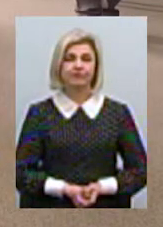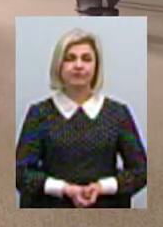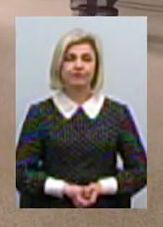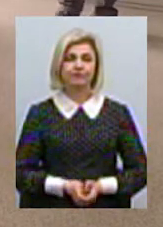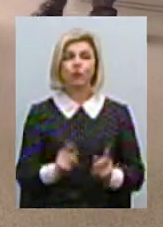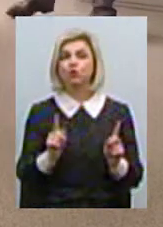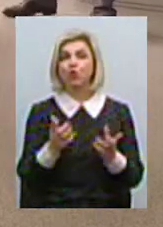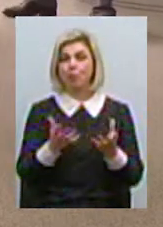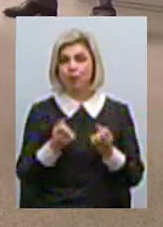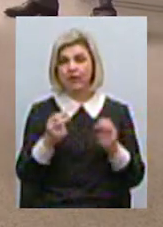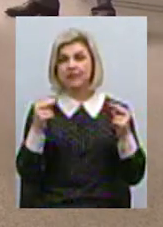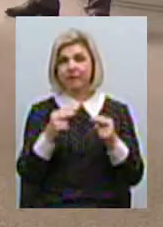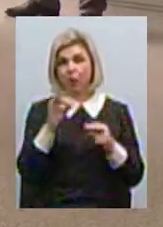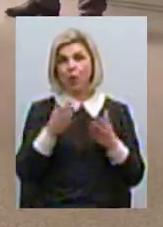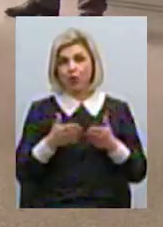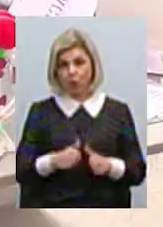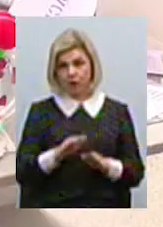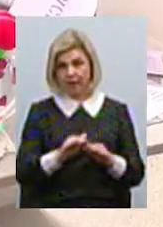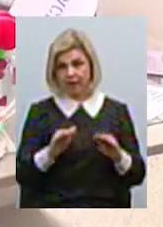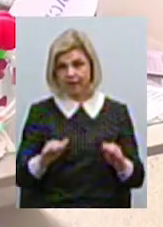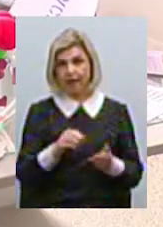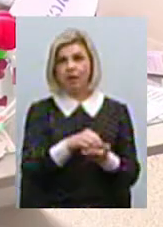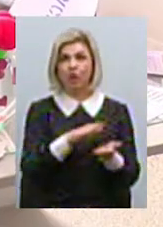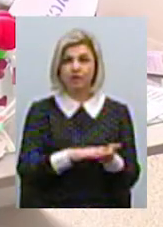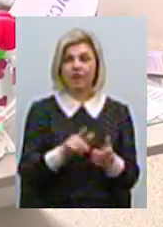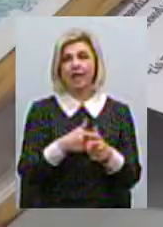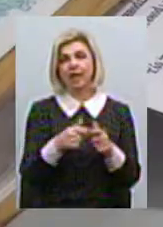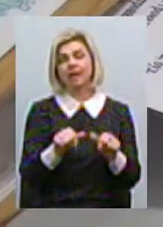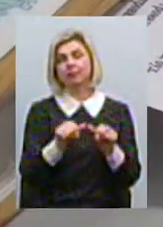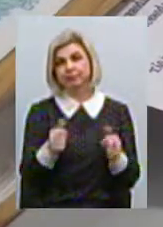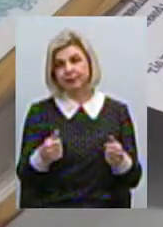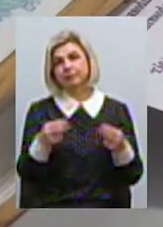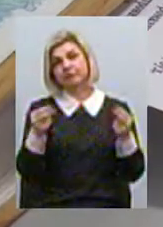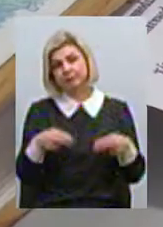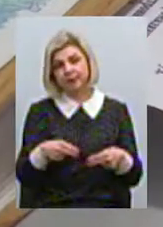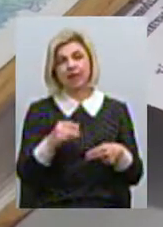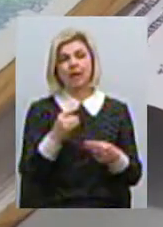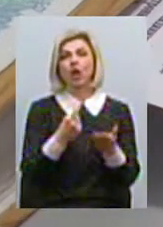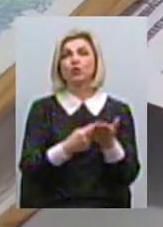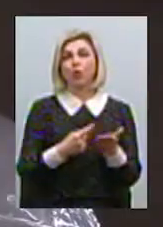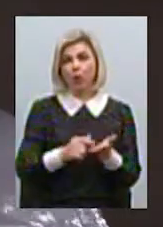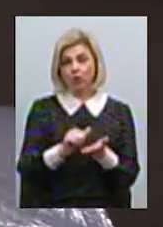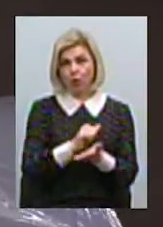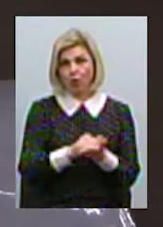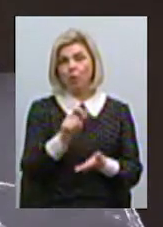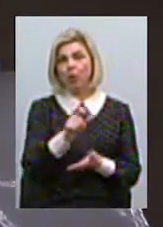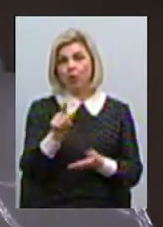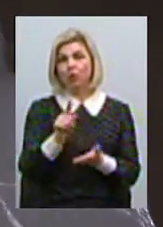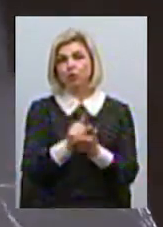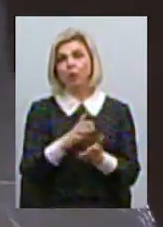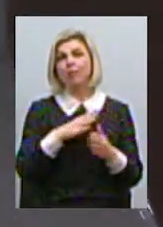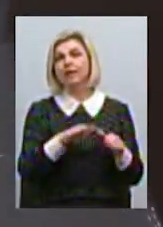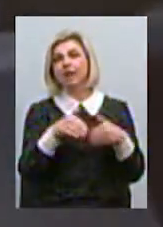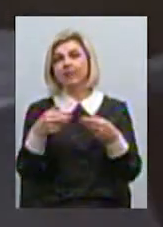Щоб отримати свідоцтво про народження дітей, зареєструвати або розірвати шлюб, засвідчити дійсність документів тощо, громадяни мали звертатися до